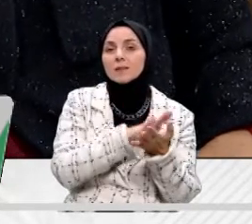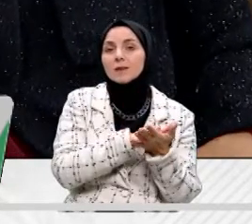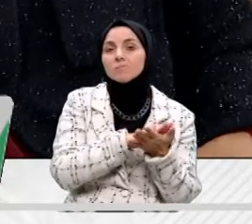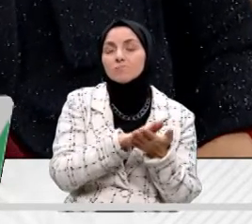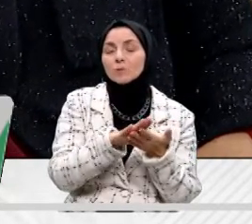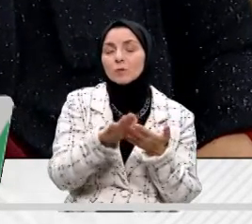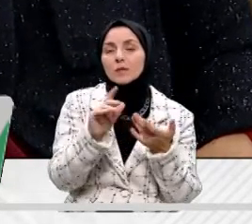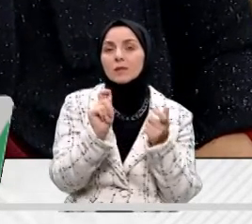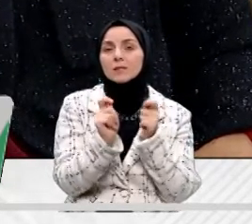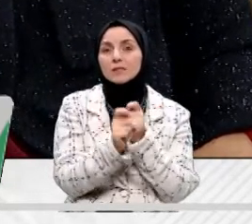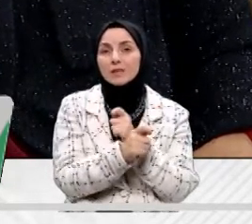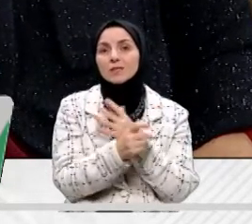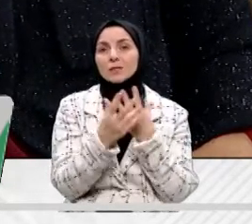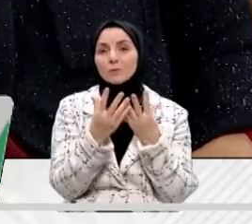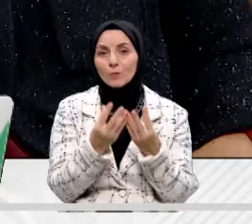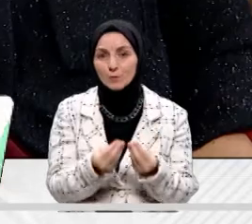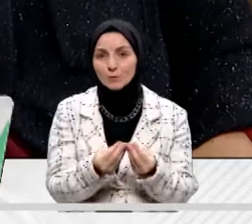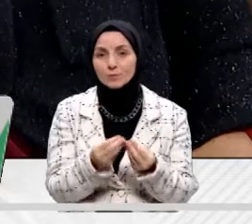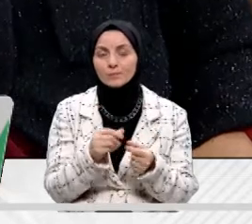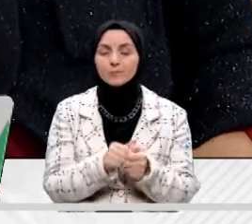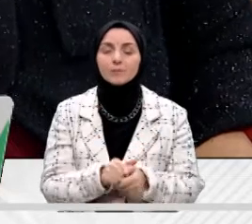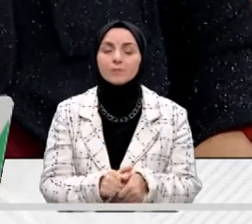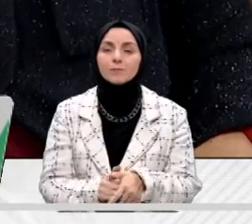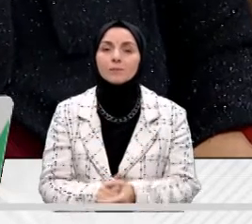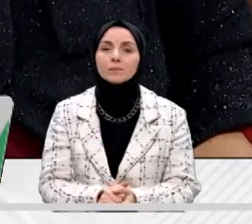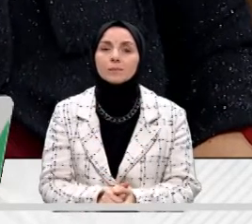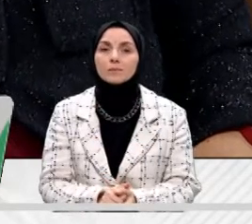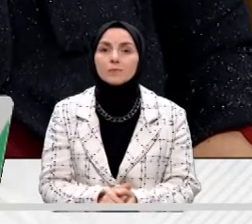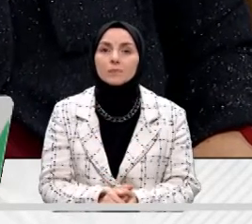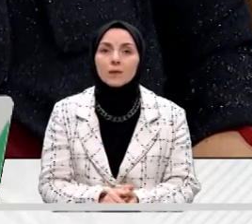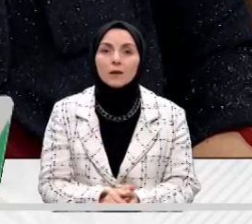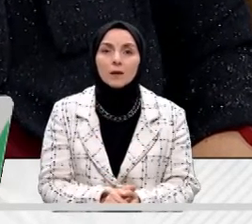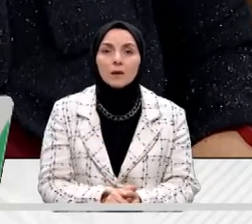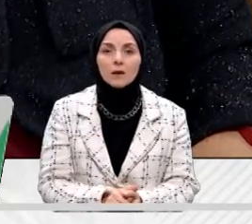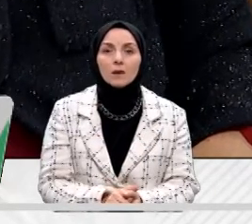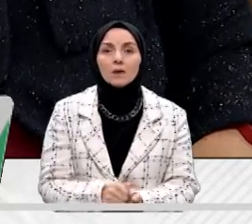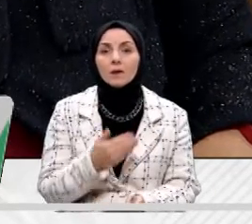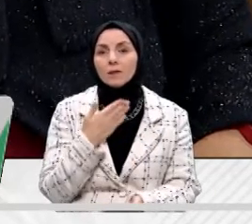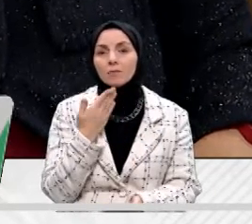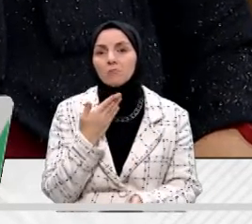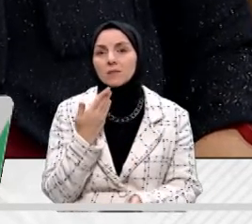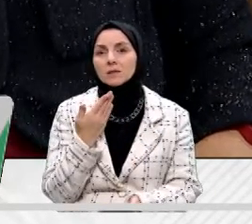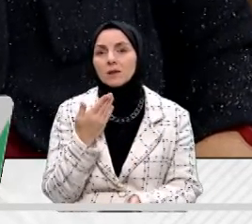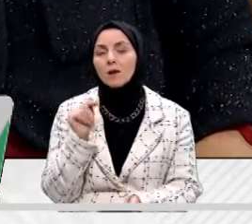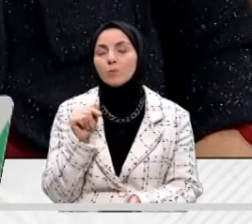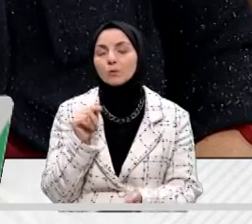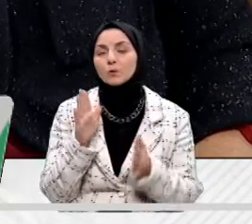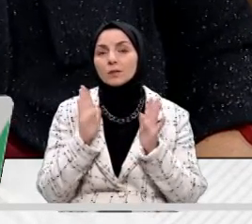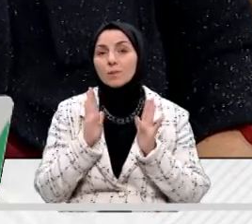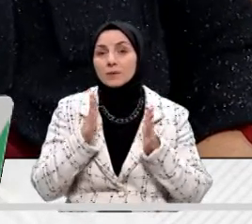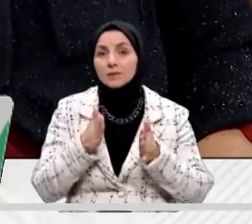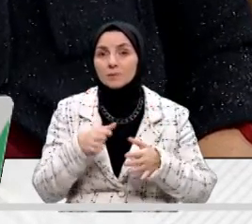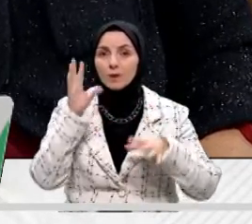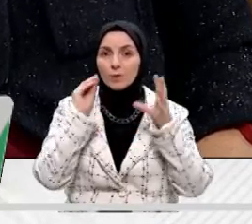bireysiniz değişmediğiniz sürece de çocuğunuza da ben bugün namaz kılmayı bilmiyordum Ve bugün öğrendim ne olacak yani kılmayayım mı